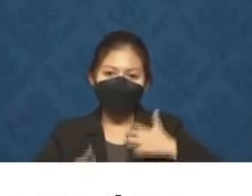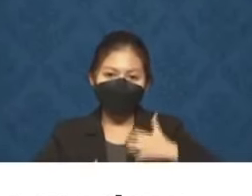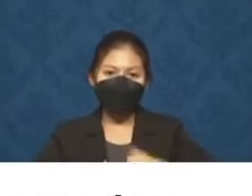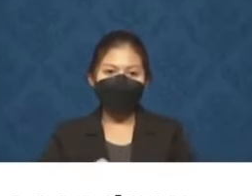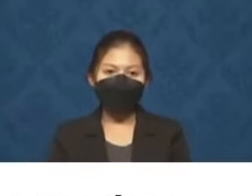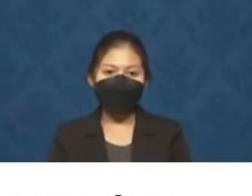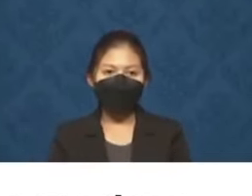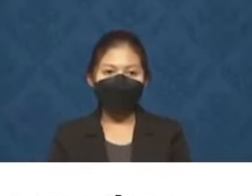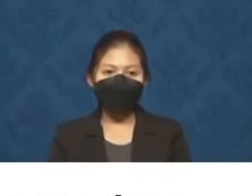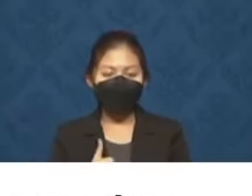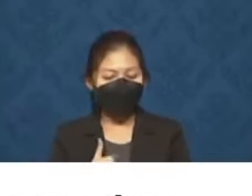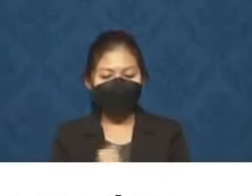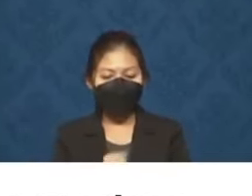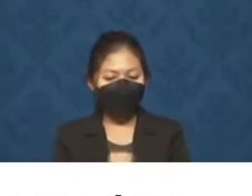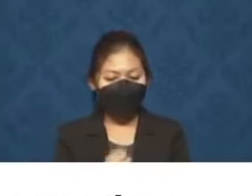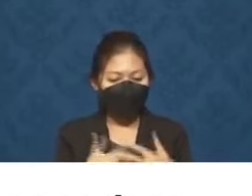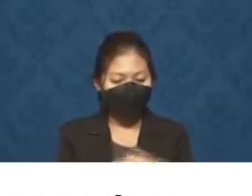กับการทำงาน